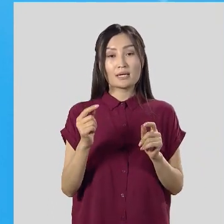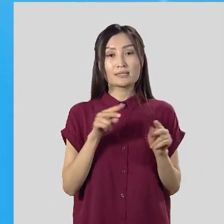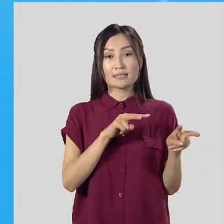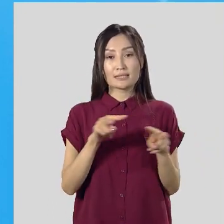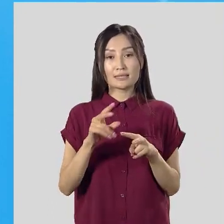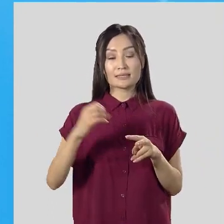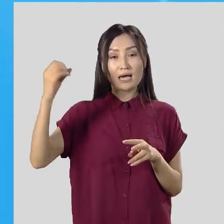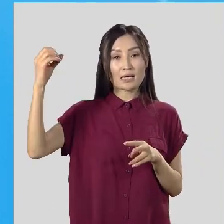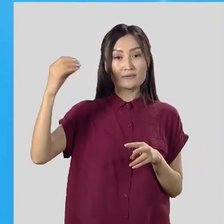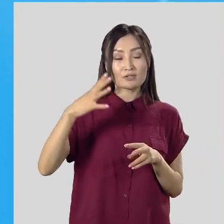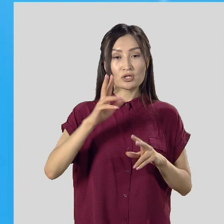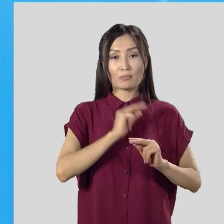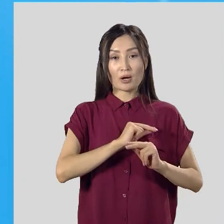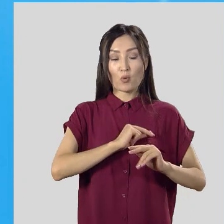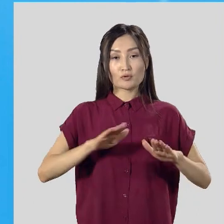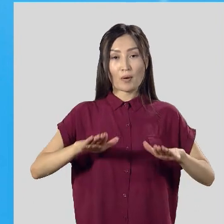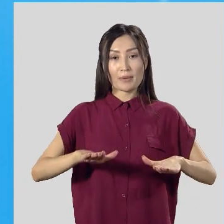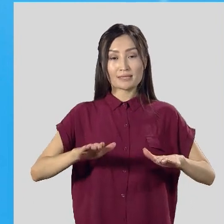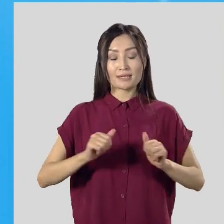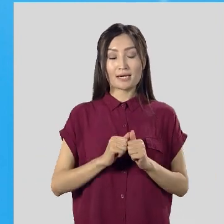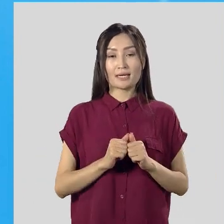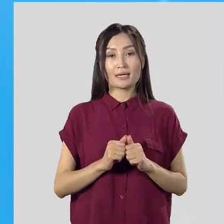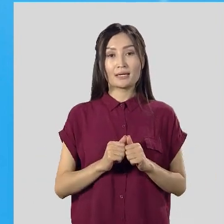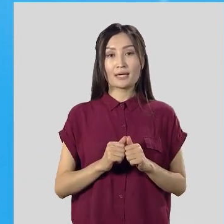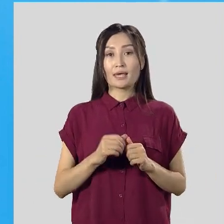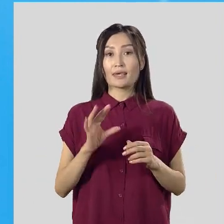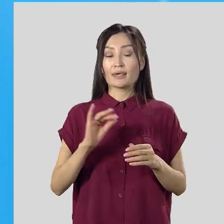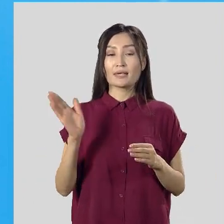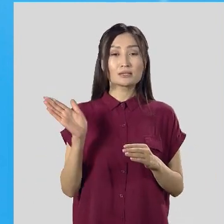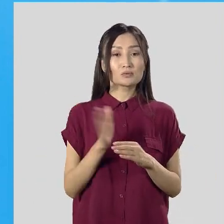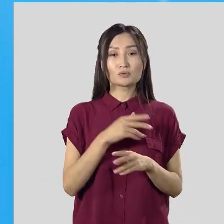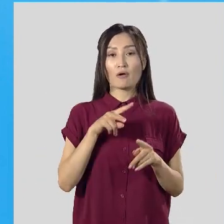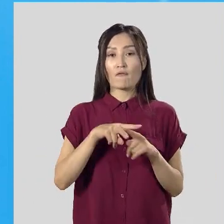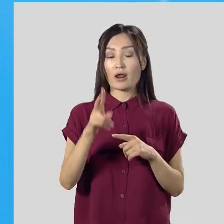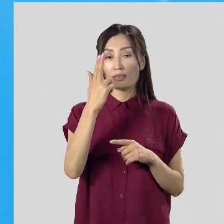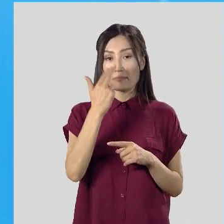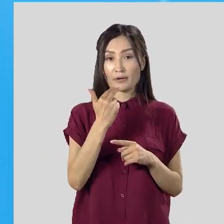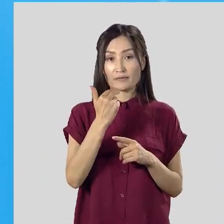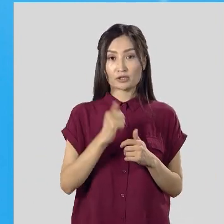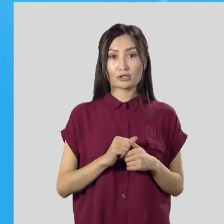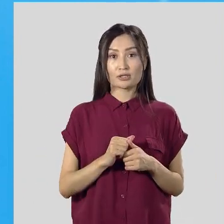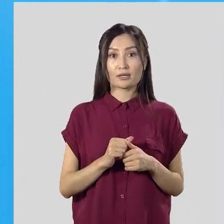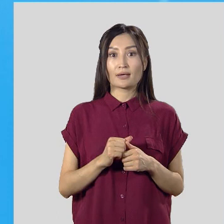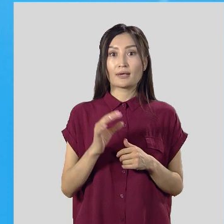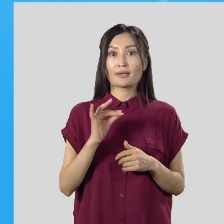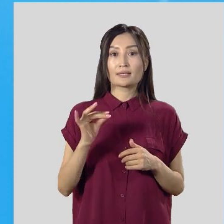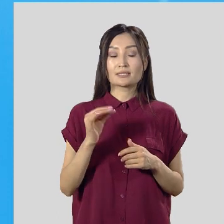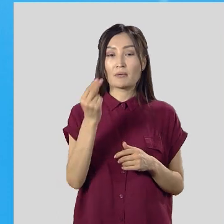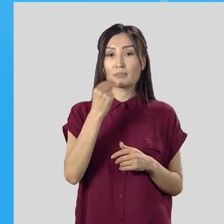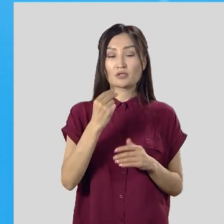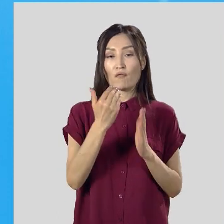Следить за освещением рабочего места. Исключить вредные привычки. Из